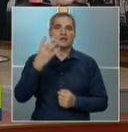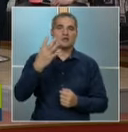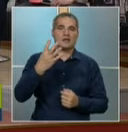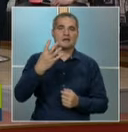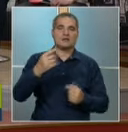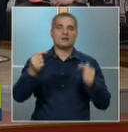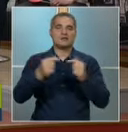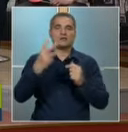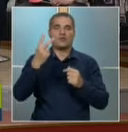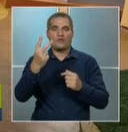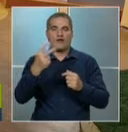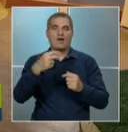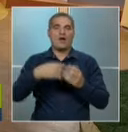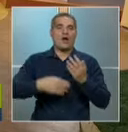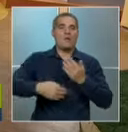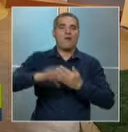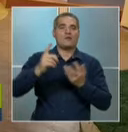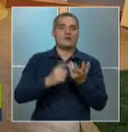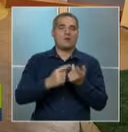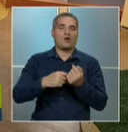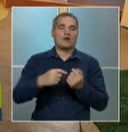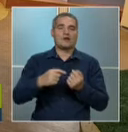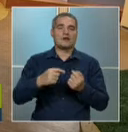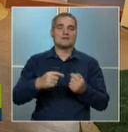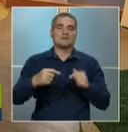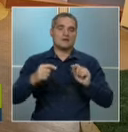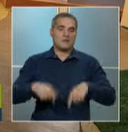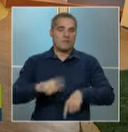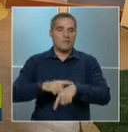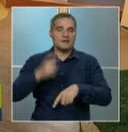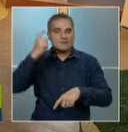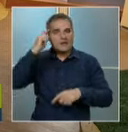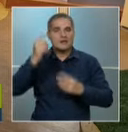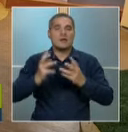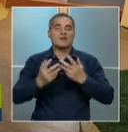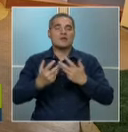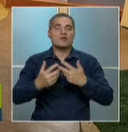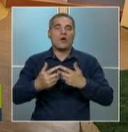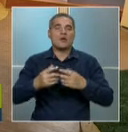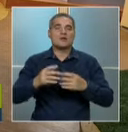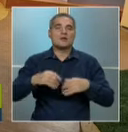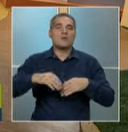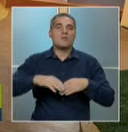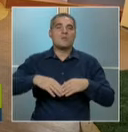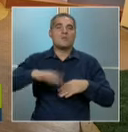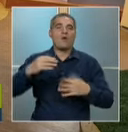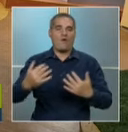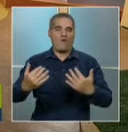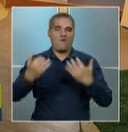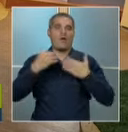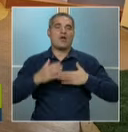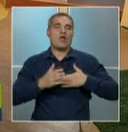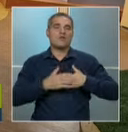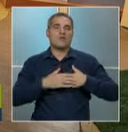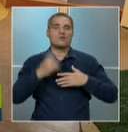4-2. По-голямата част от мнозинството от публиката към момента смята, че технологиите изключително много влияят на